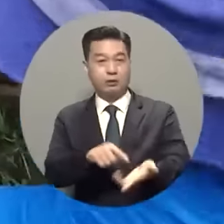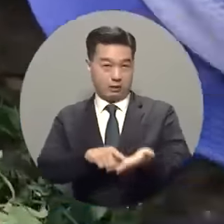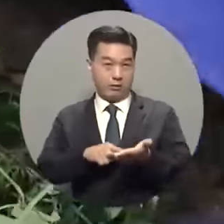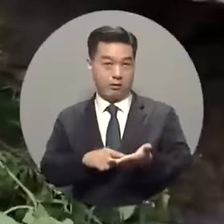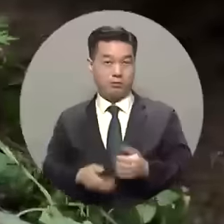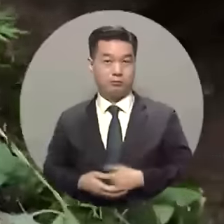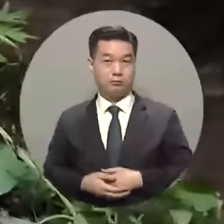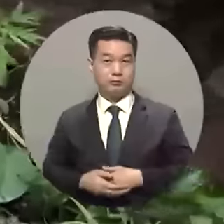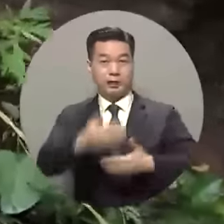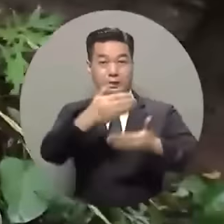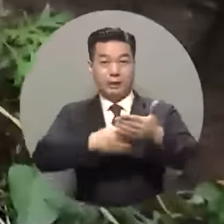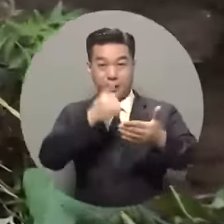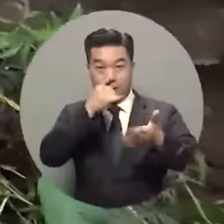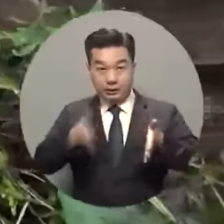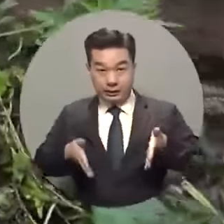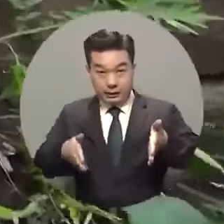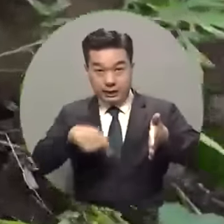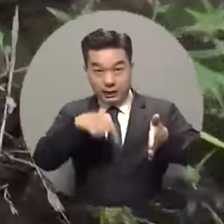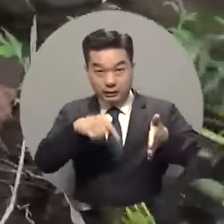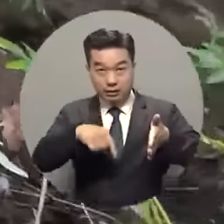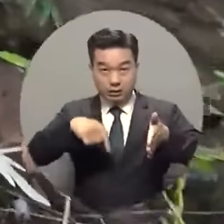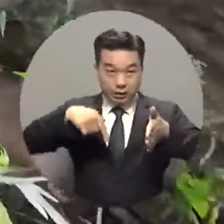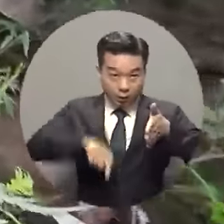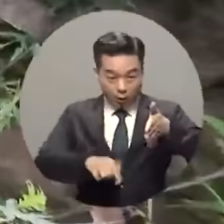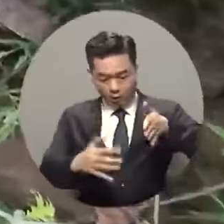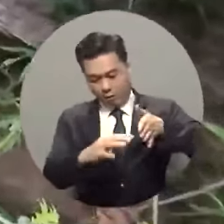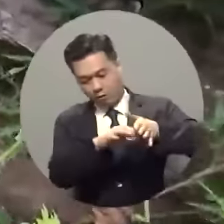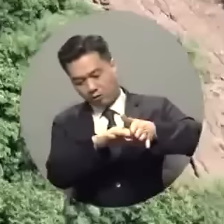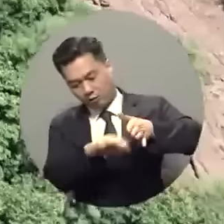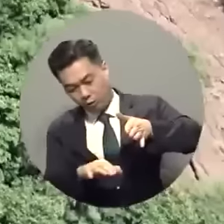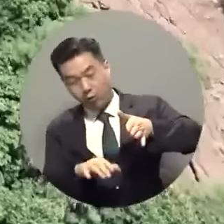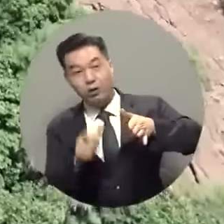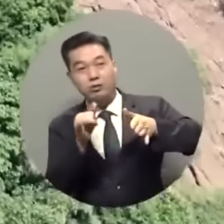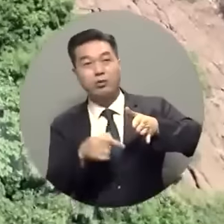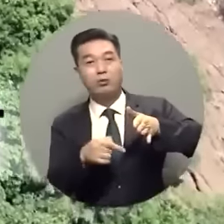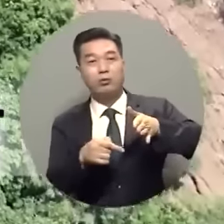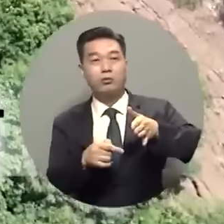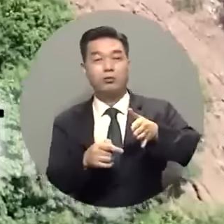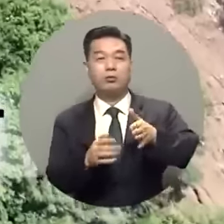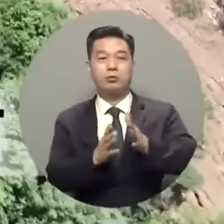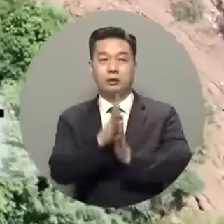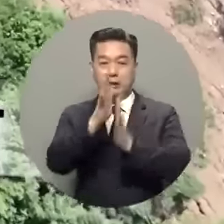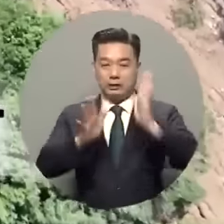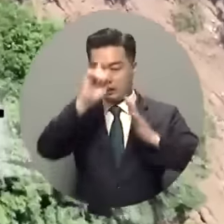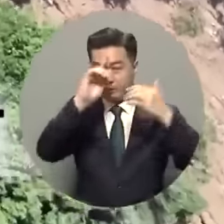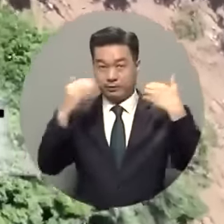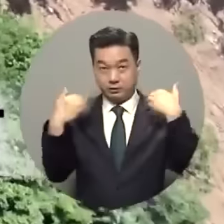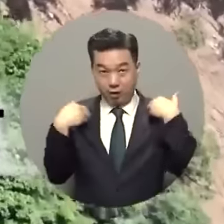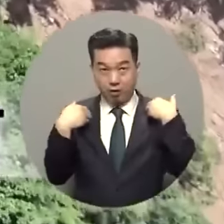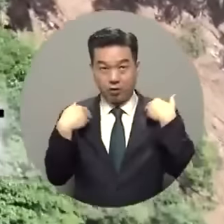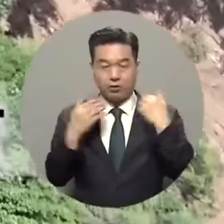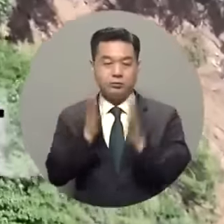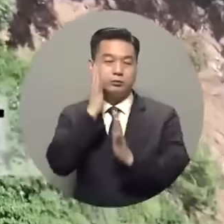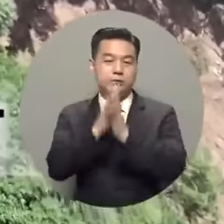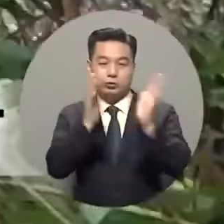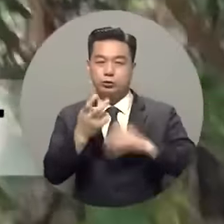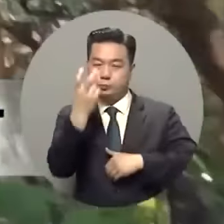그나마 남아 있는 길 안쪽도 집안이 깊숙히 패어 나간 상태입니다 산림청이 숲 갈 류와 산불 방제를 위해 놓은